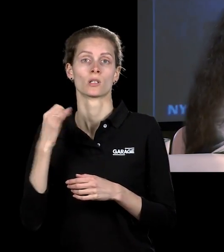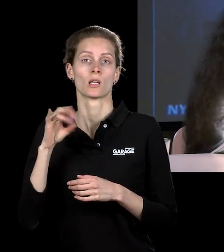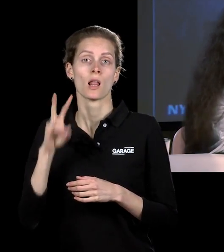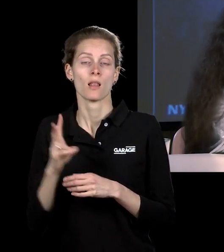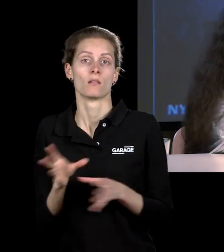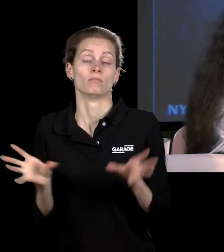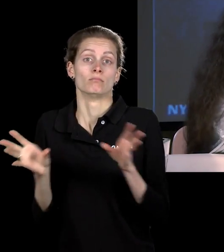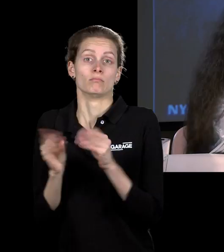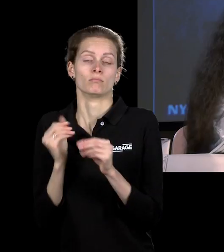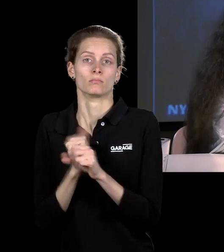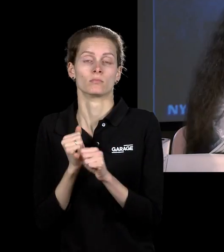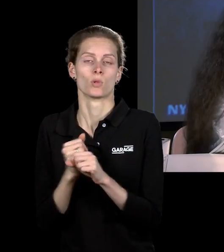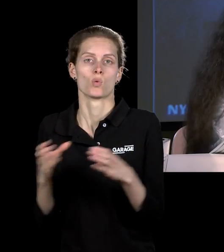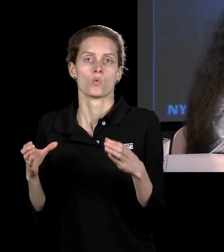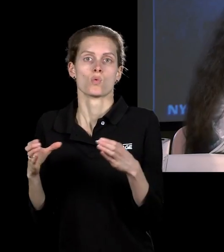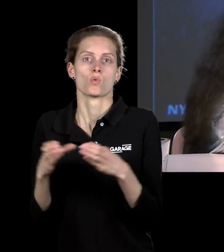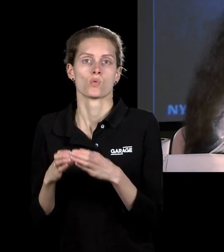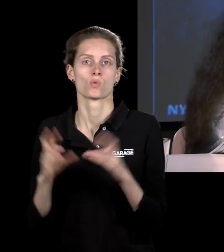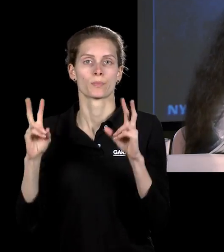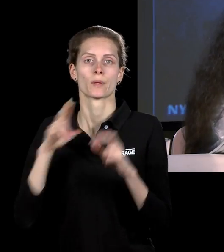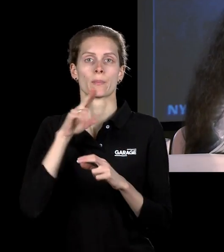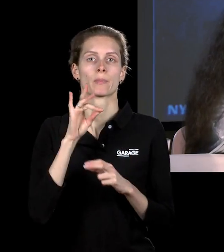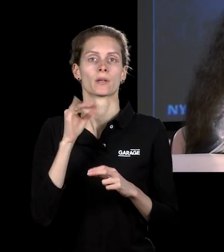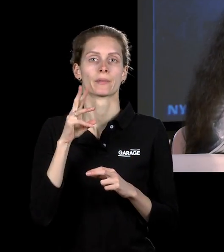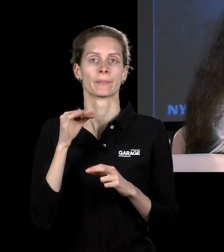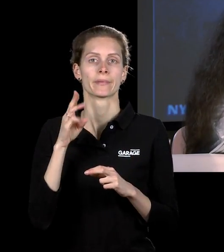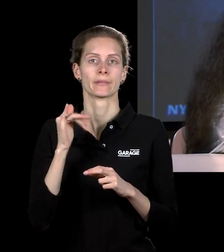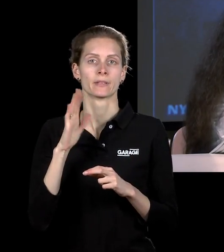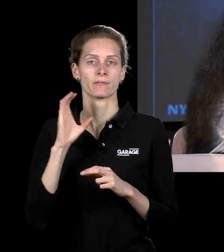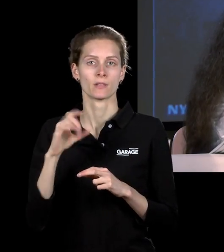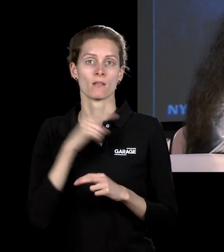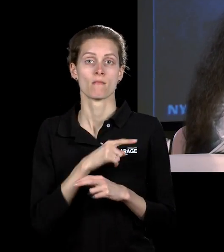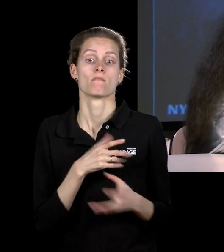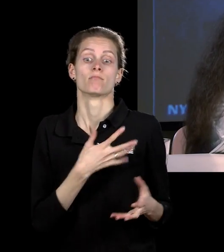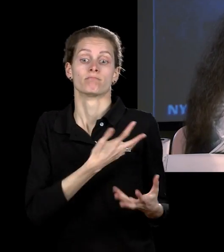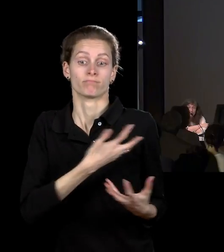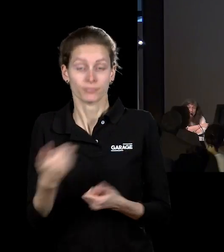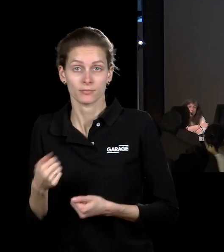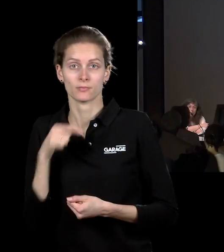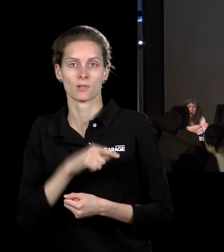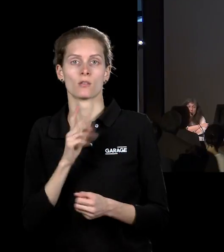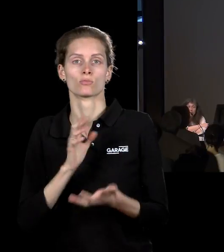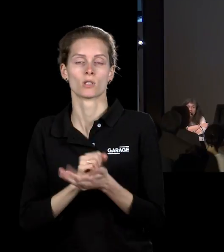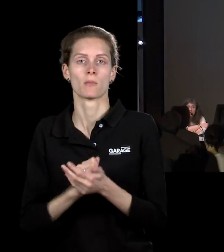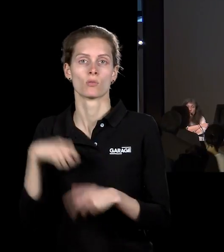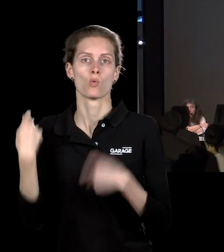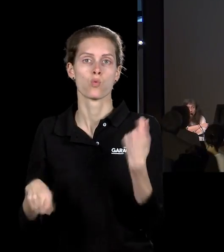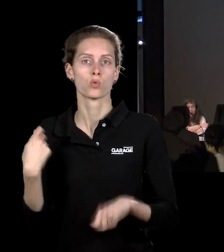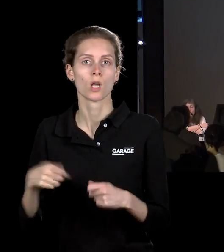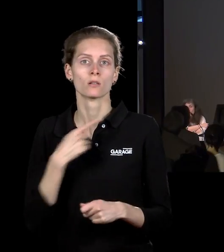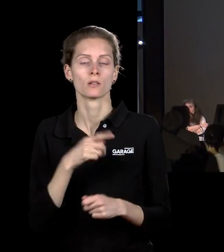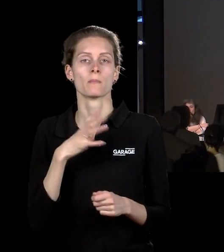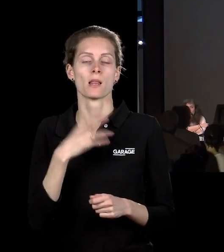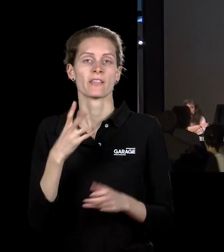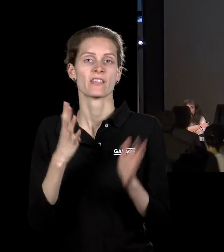Primitives. Группа, в которой его берут ударником, замечательная группа, которую и в этот момент ему 29 лет, группа